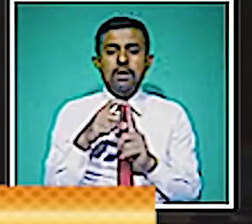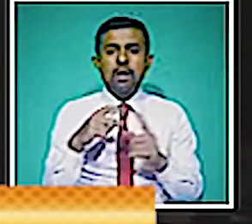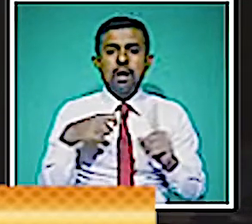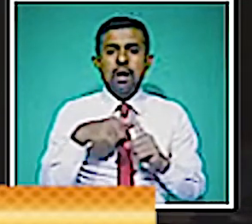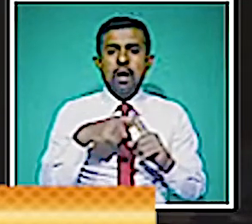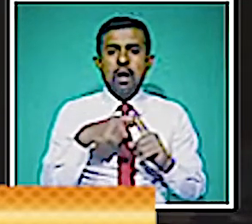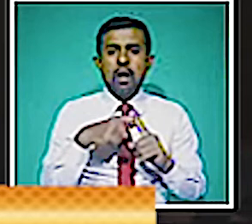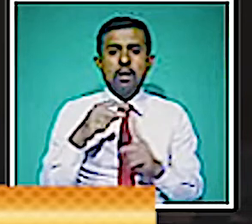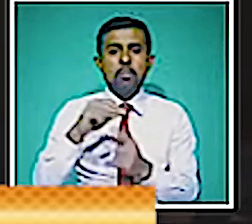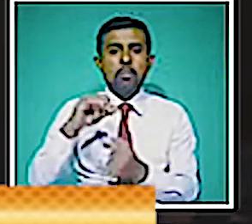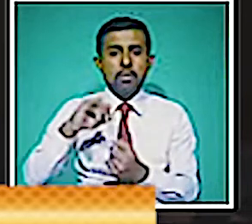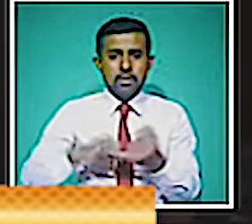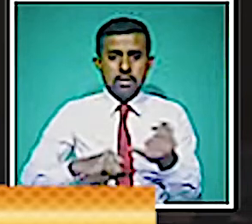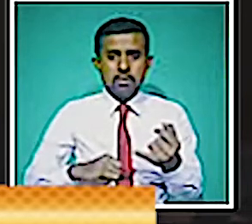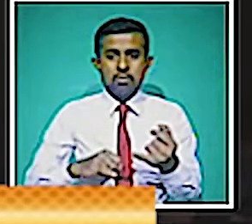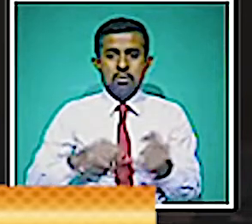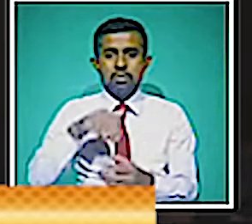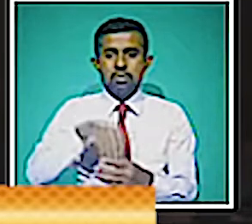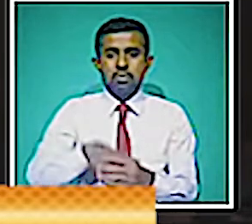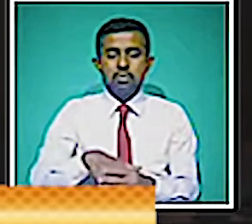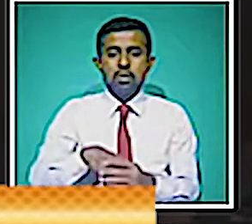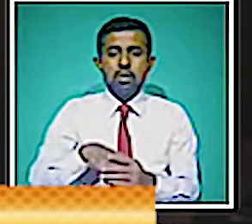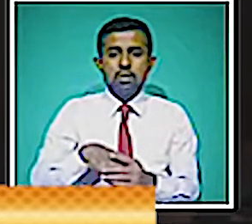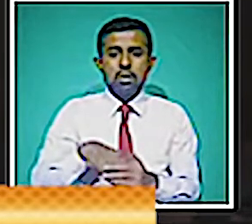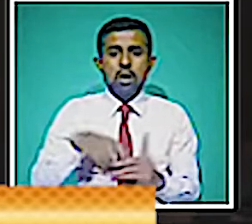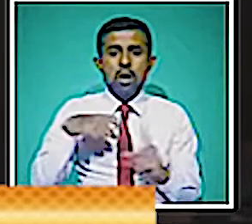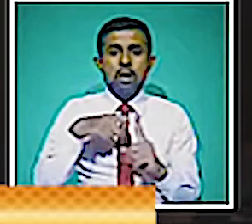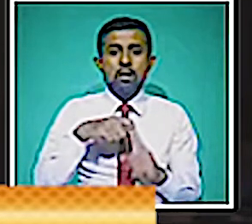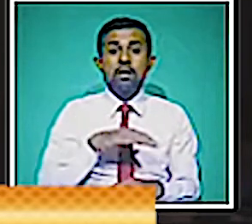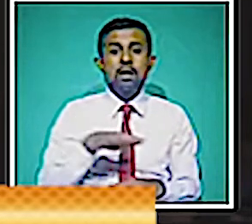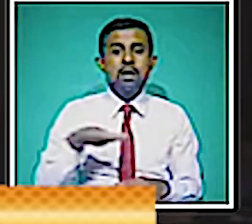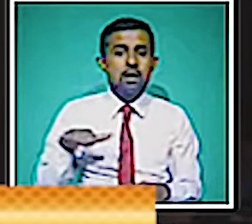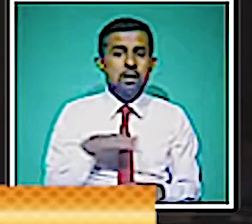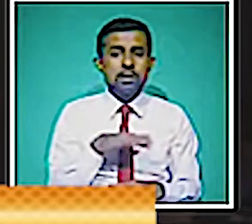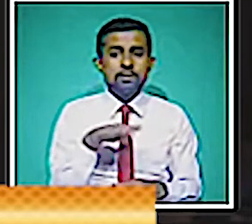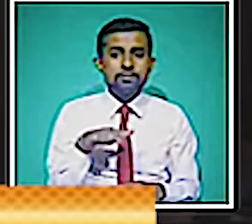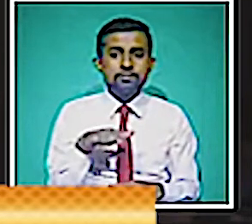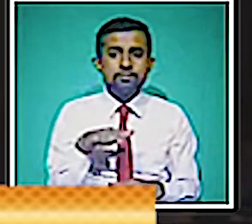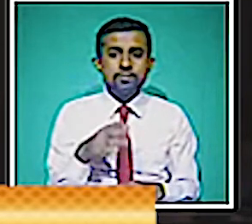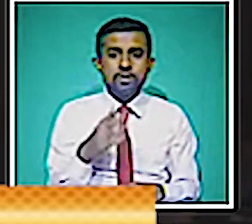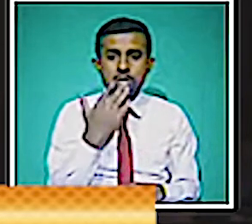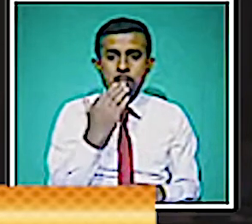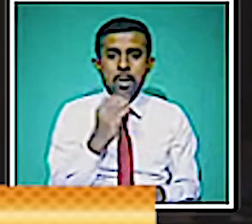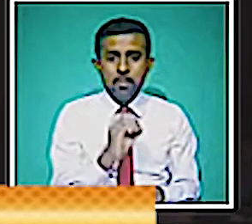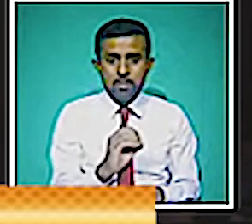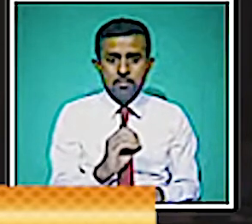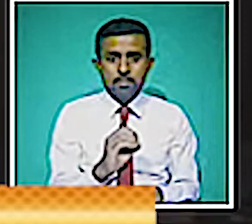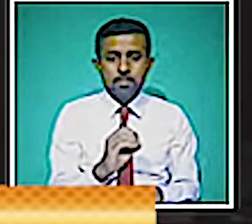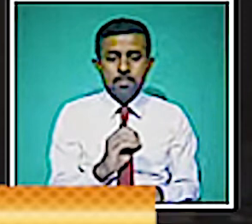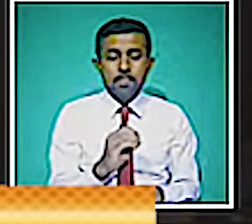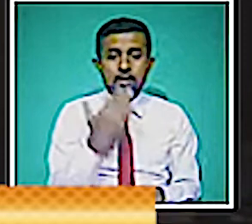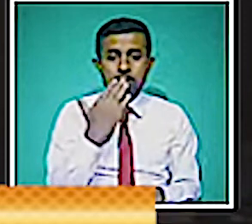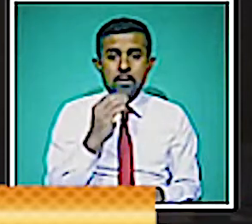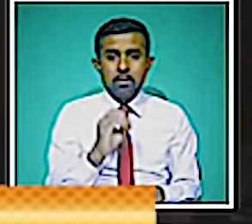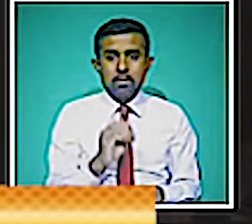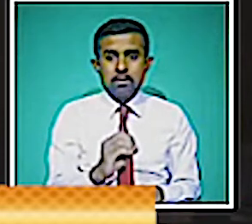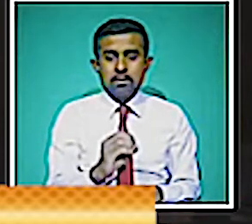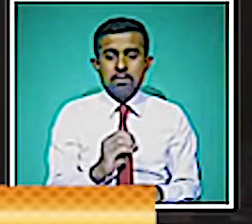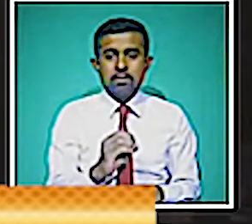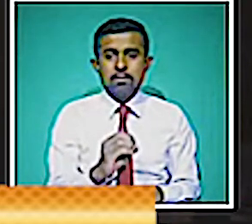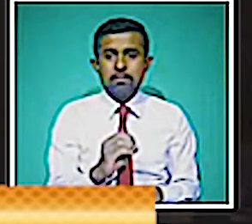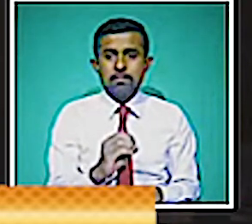பிரிவுக்குட்பட்ட கண்ணகி நகர் என்ற பகுதியிலே ஒரு முன்பள்ளி, அந்த முன்பள்ளியிலே இராணுவத்தினுடைய